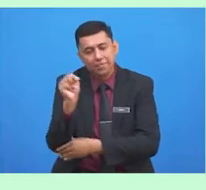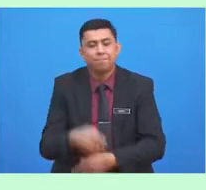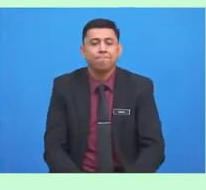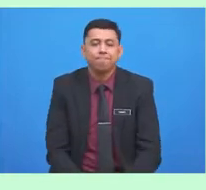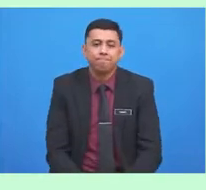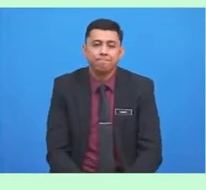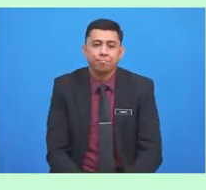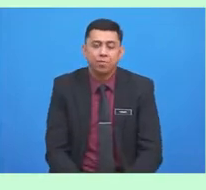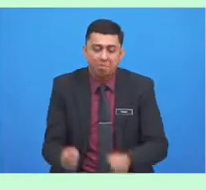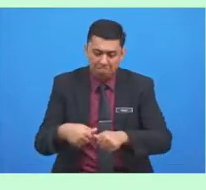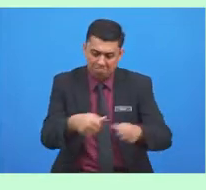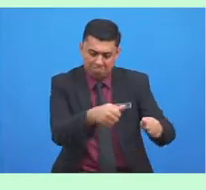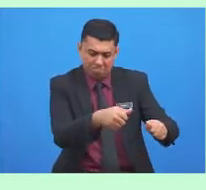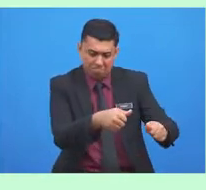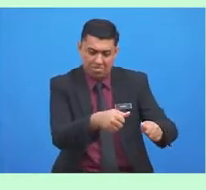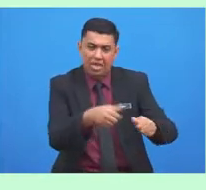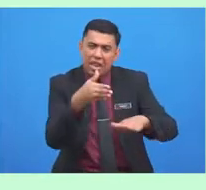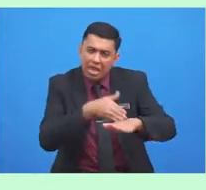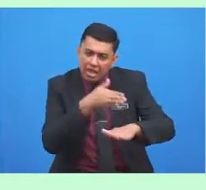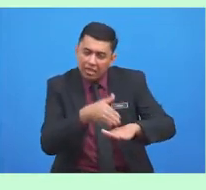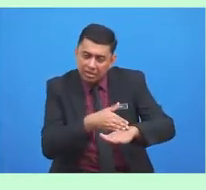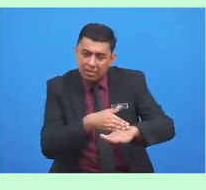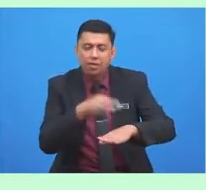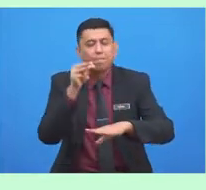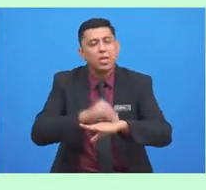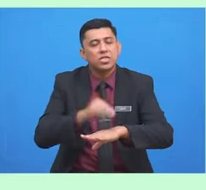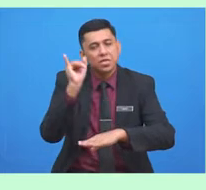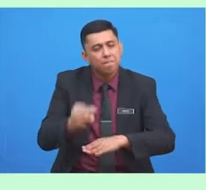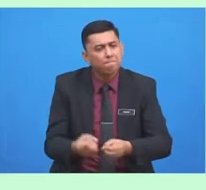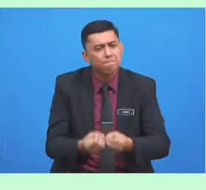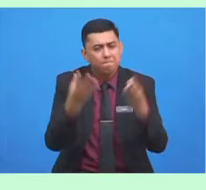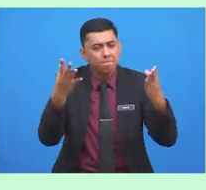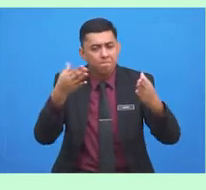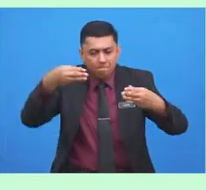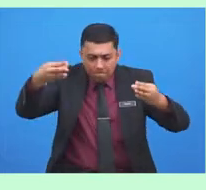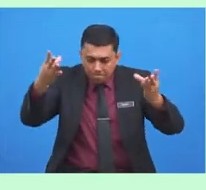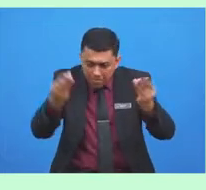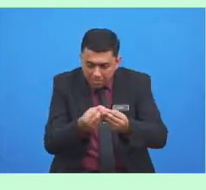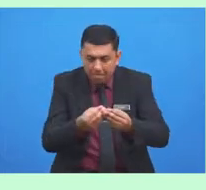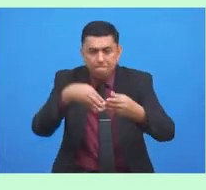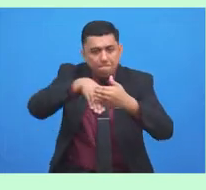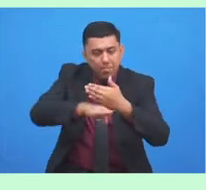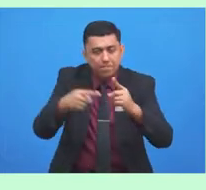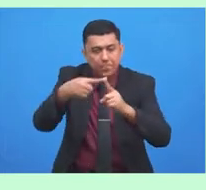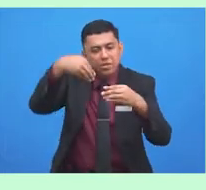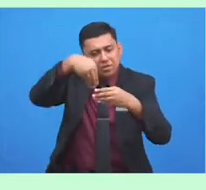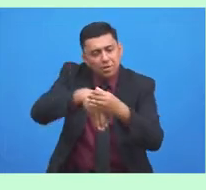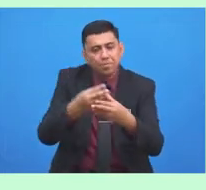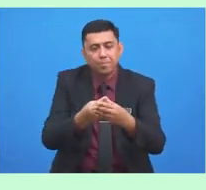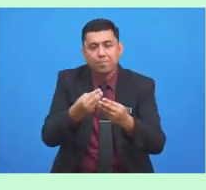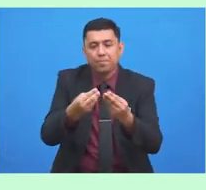air hujan yang mengalir dengan perlahan ini mempunyai masa yang banyak untuk meresap masuk ke dalam tanah